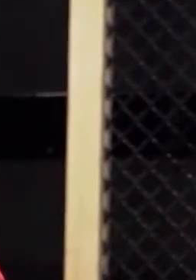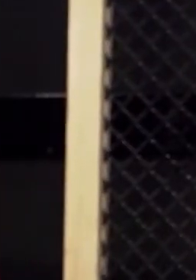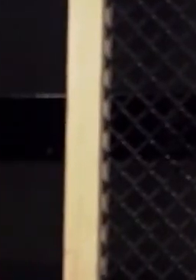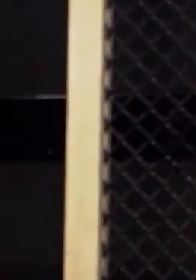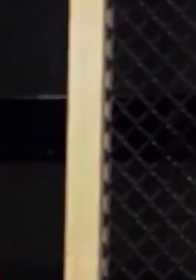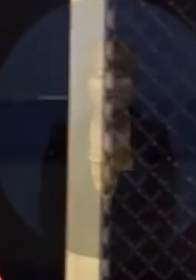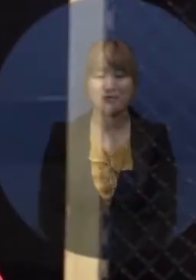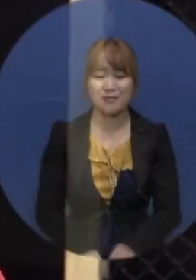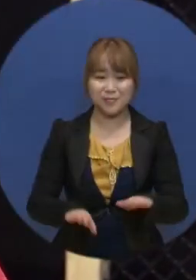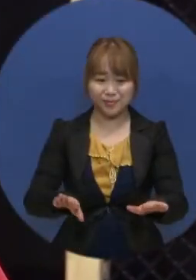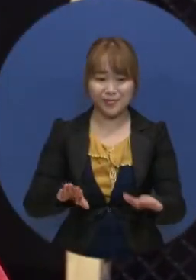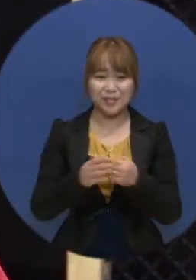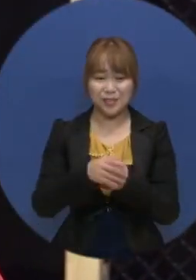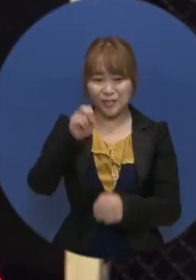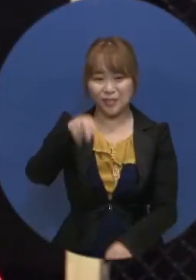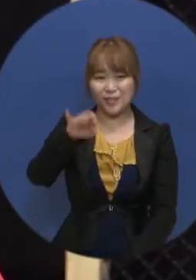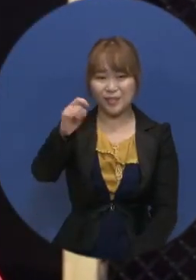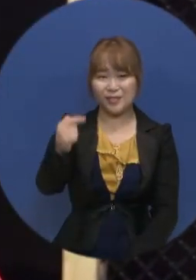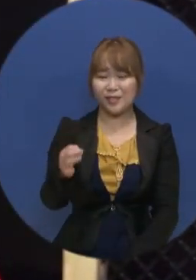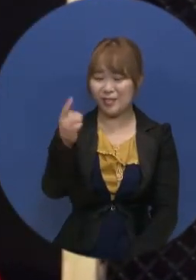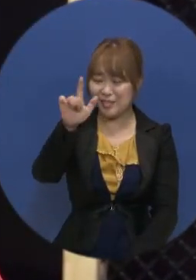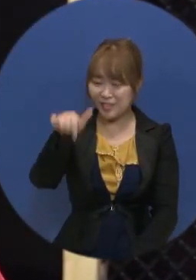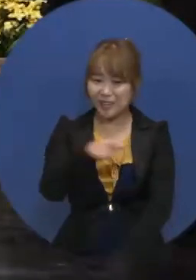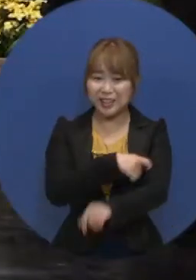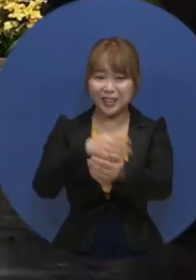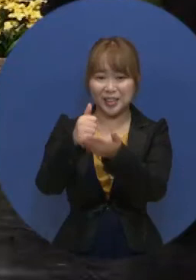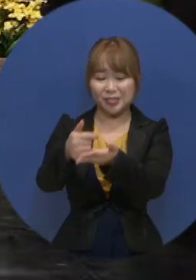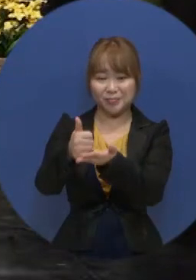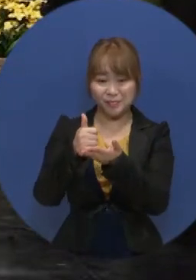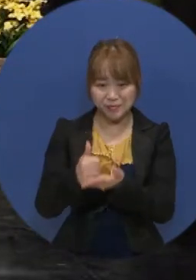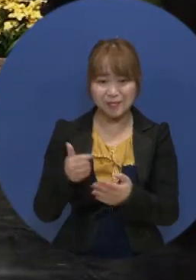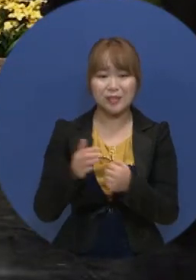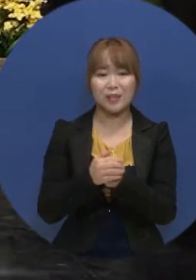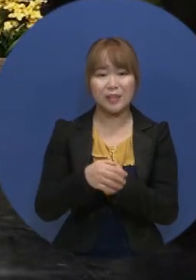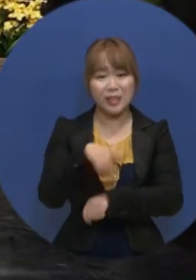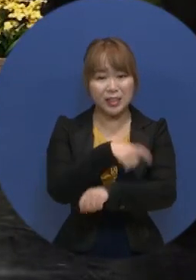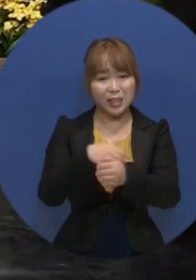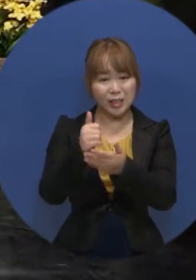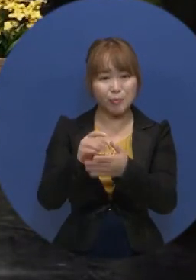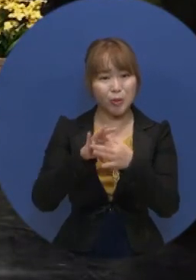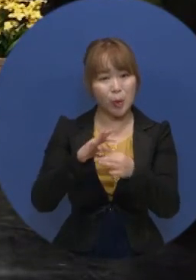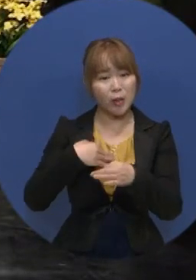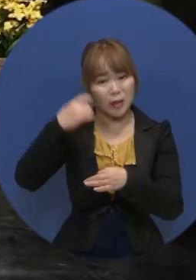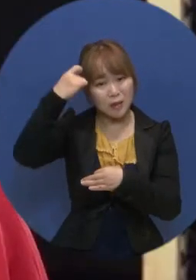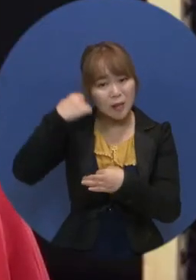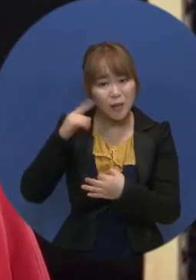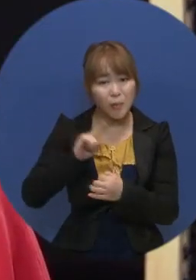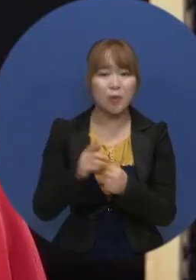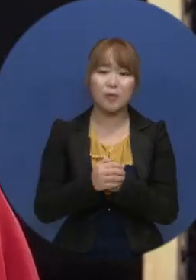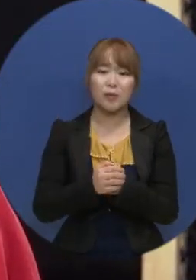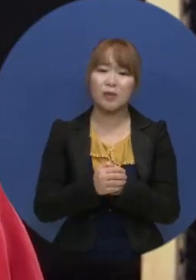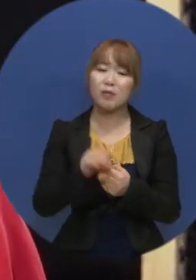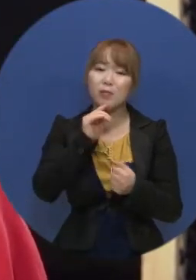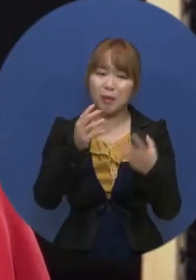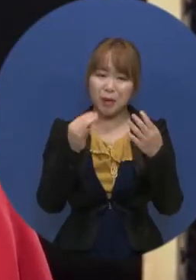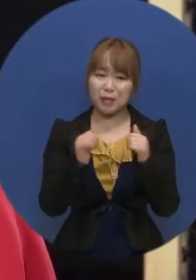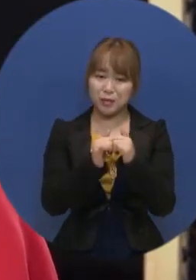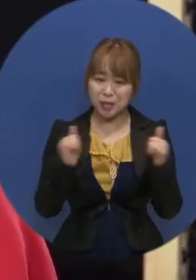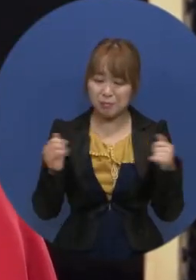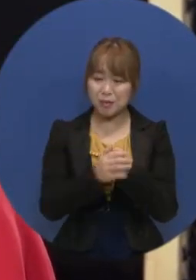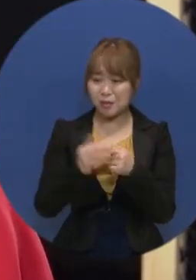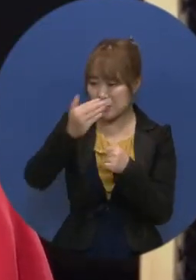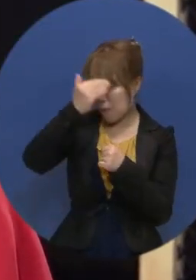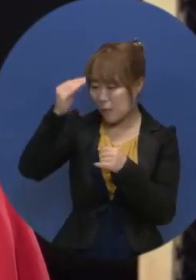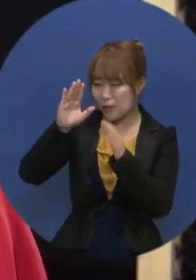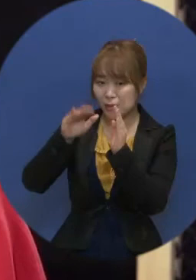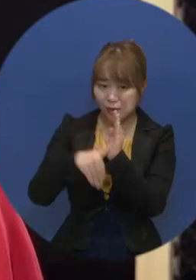네, 오늘 이 시간 우리 유은옥 이사님을 모셨는데요. 우리 이사님을 통해서 제가 느낀 게 있습니다. 많은 사람들은